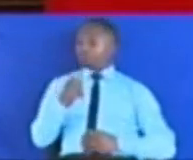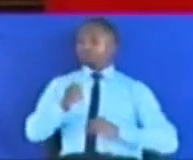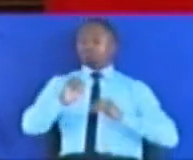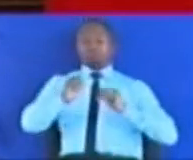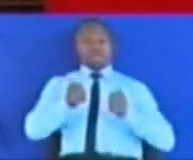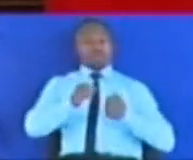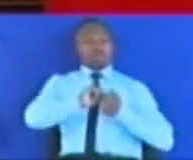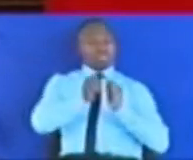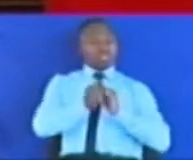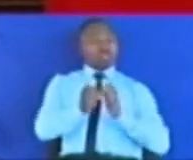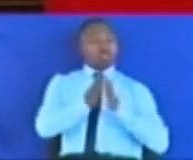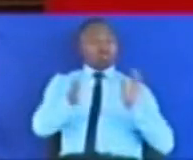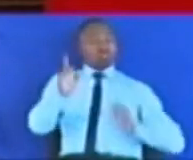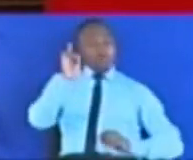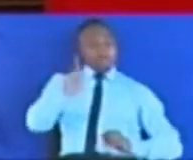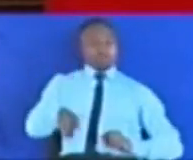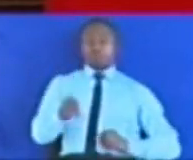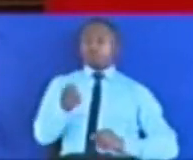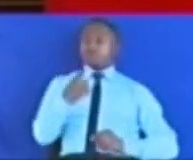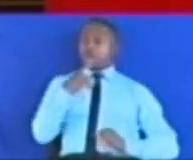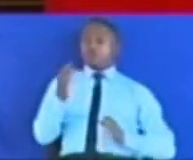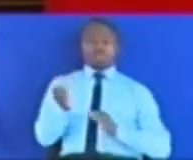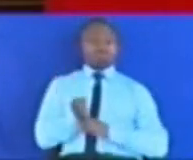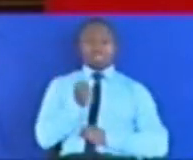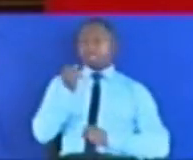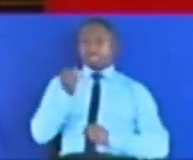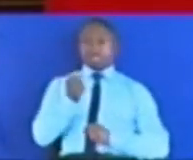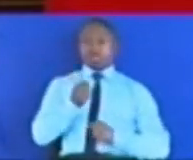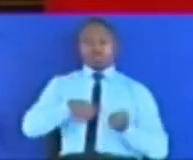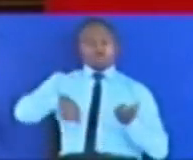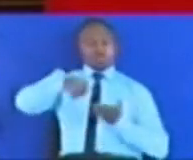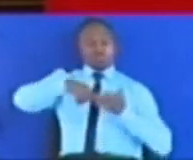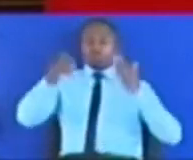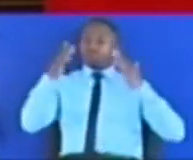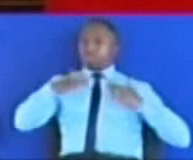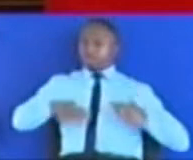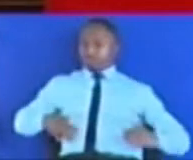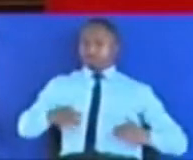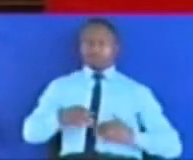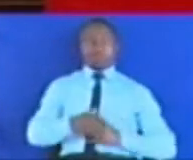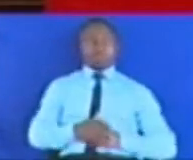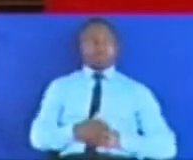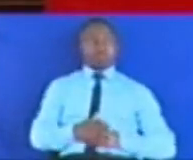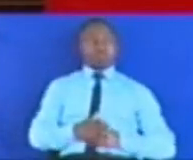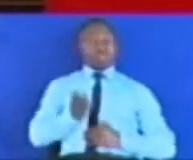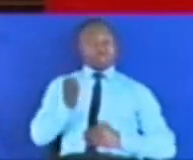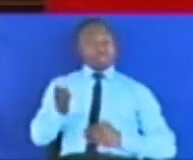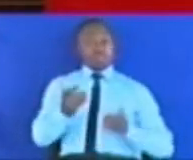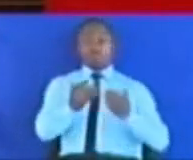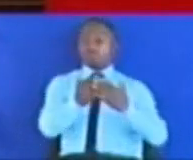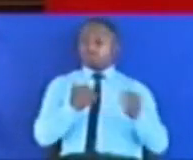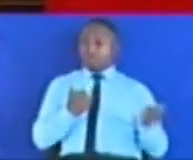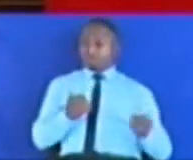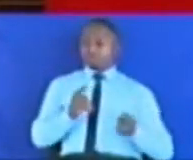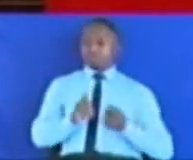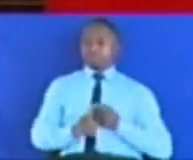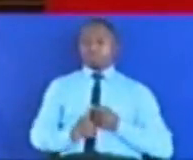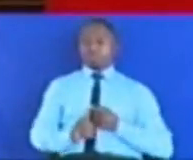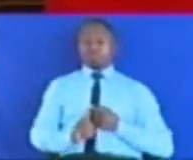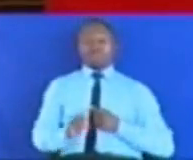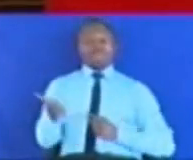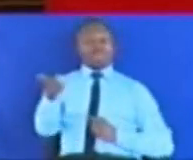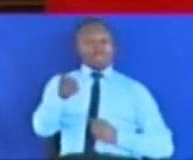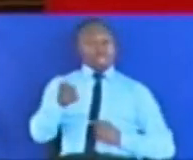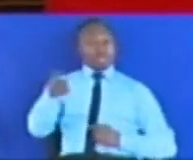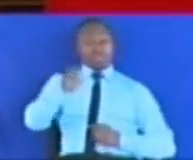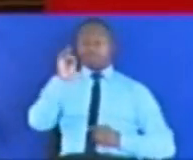kuna shida kubwa sana ya upatikanaji wa madawa kwa watu wetu kwenye vituo vya kutolea huduma za afya. Na hili linachangiwa sana na deni